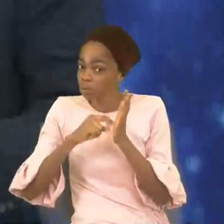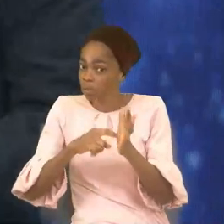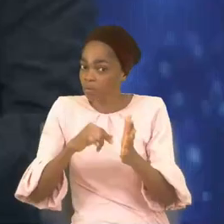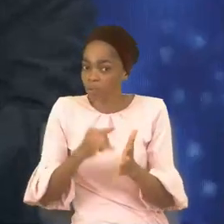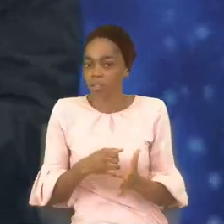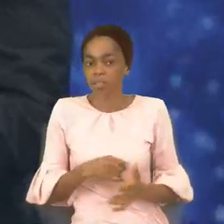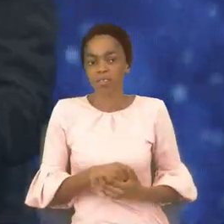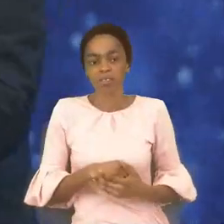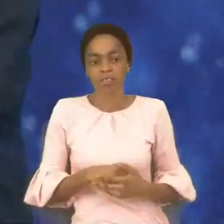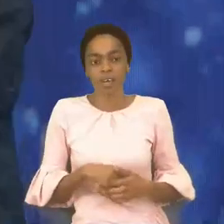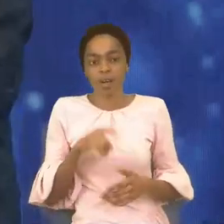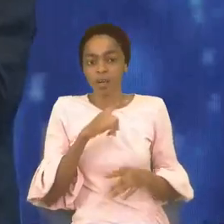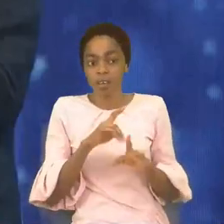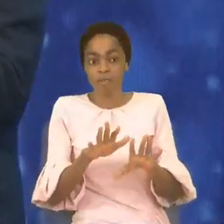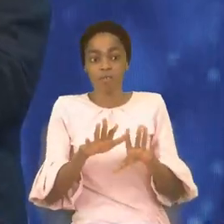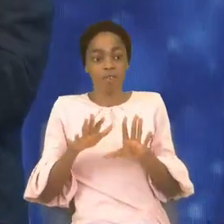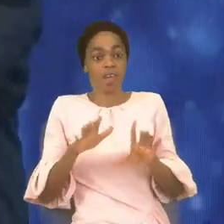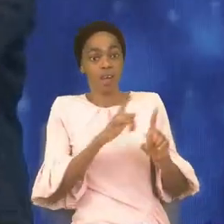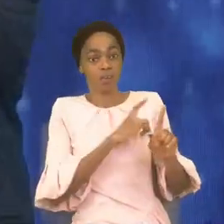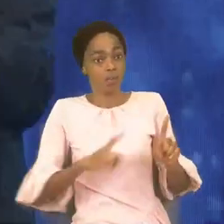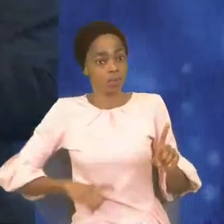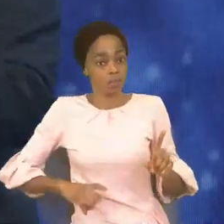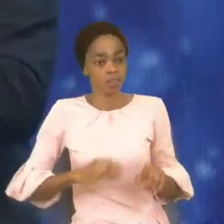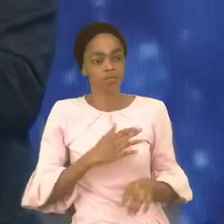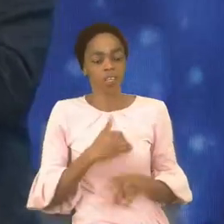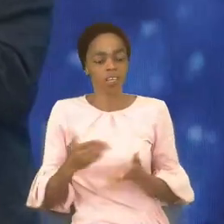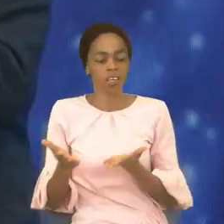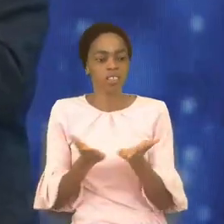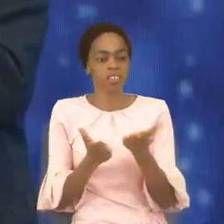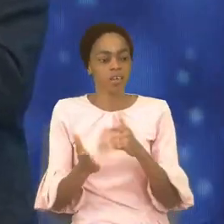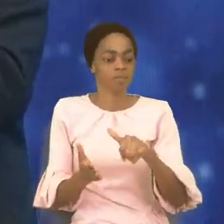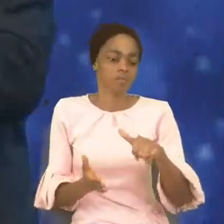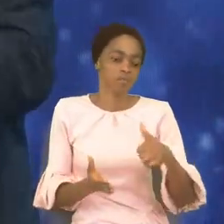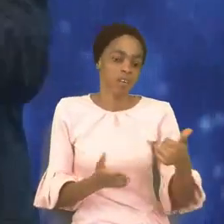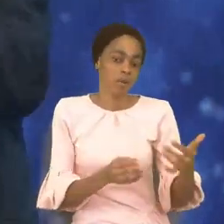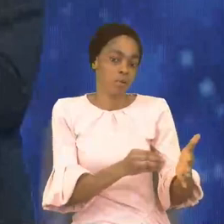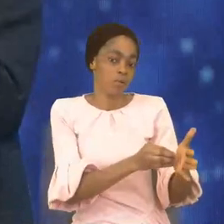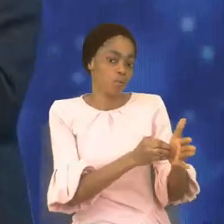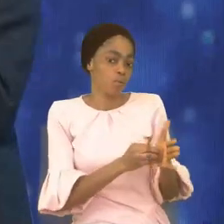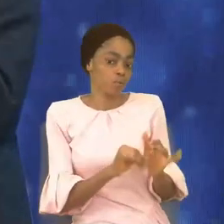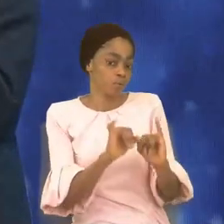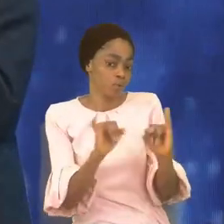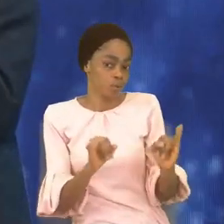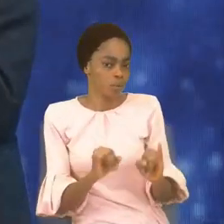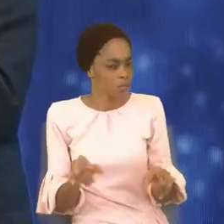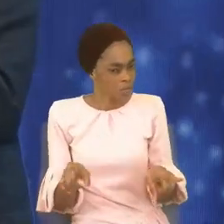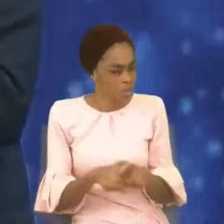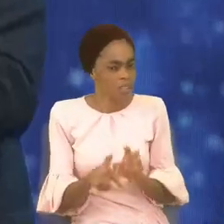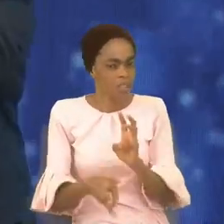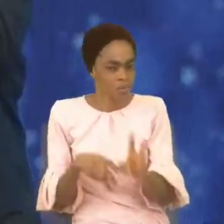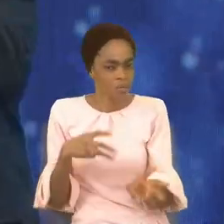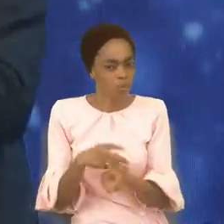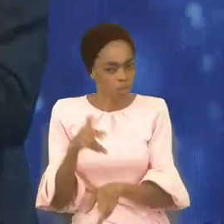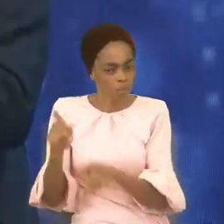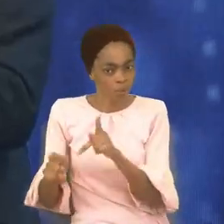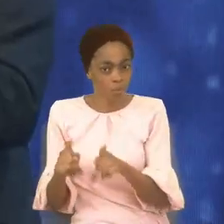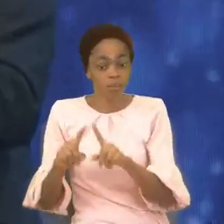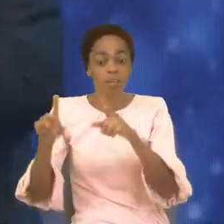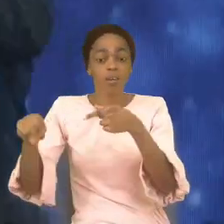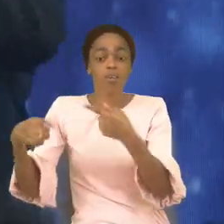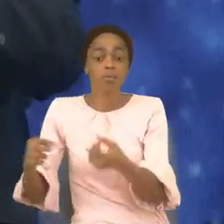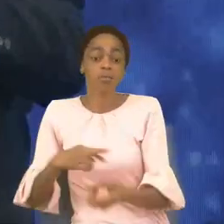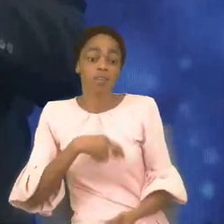servait en même temps leur Dieu. C'est comme ça les gens du monde agissent. Il peut venir pour le